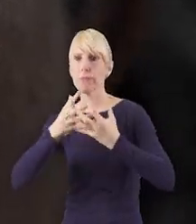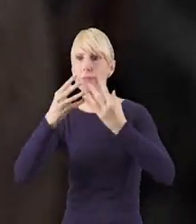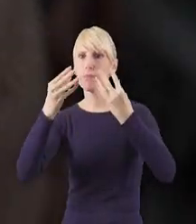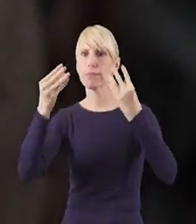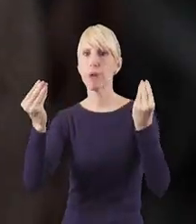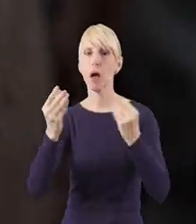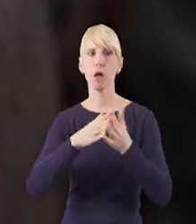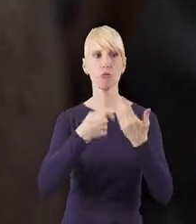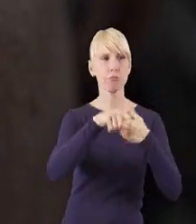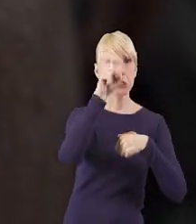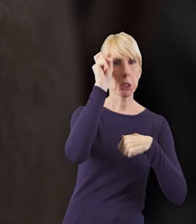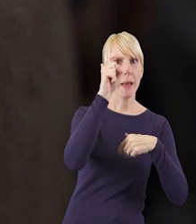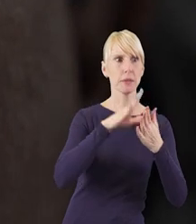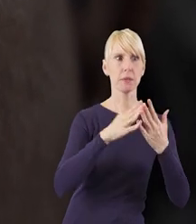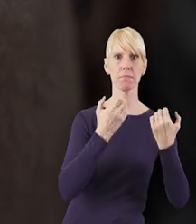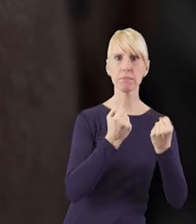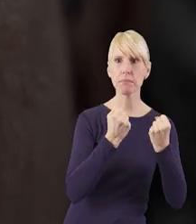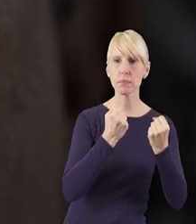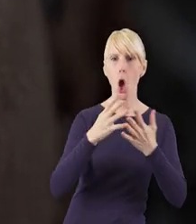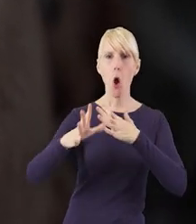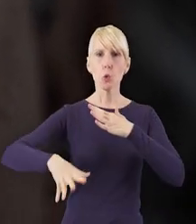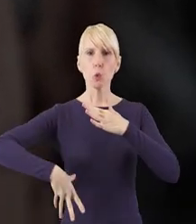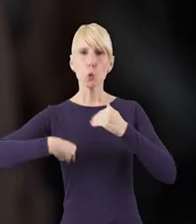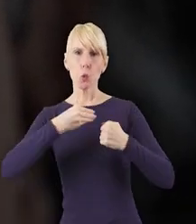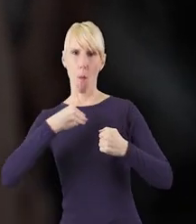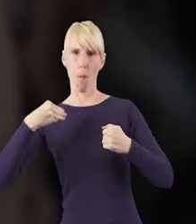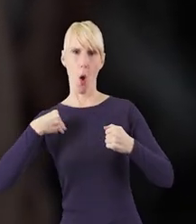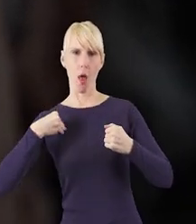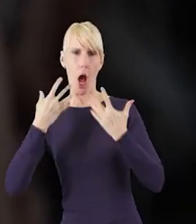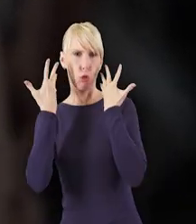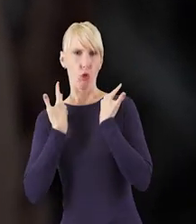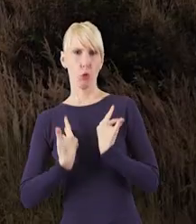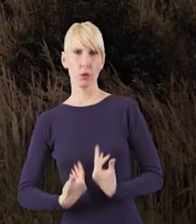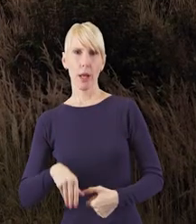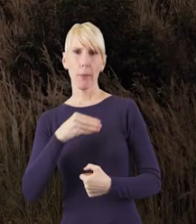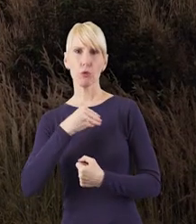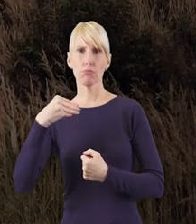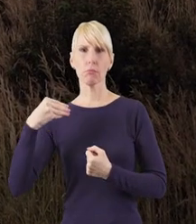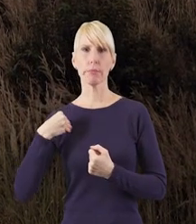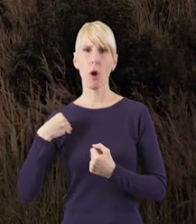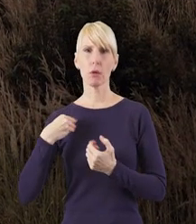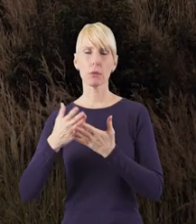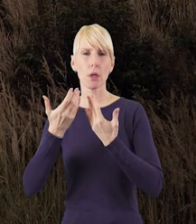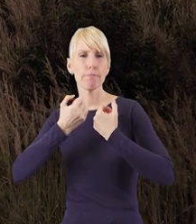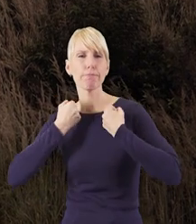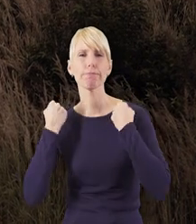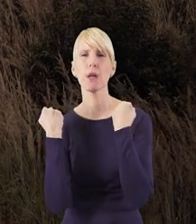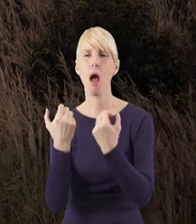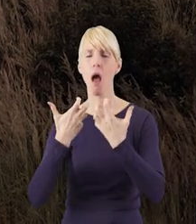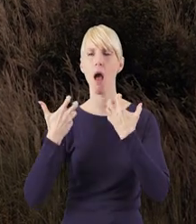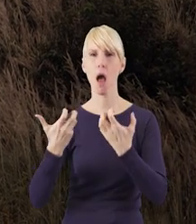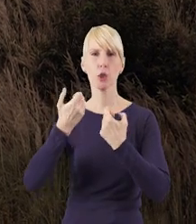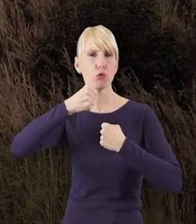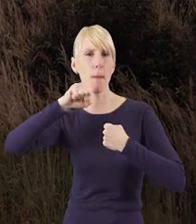bardzo boleśnie musieli się przekonać, że polski duch narodowy, tożsamość polska, pragnienie wolności